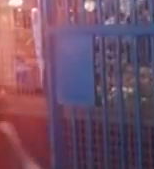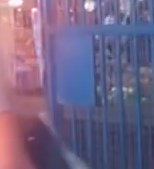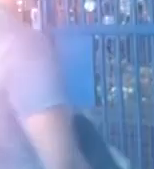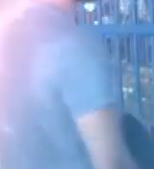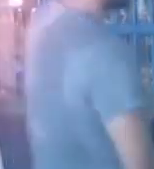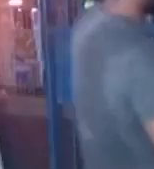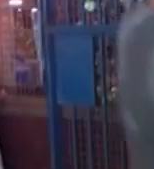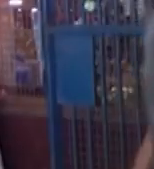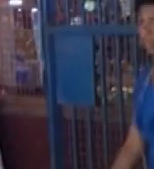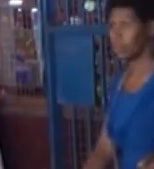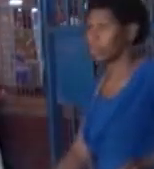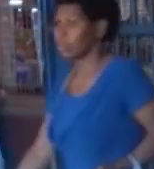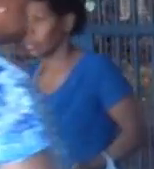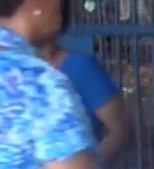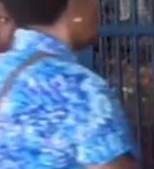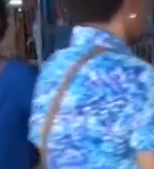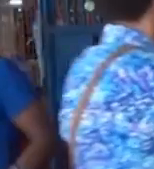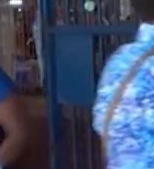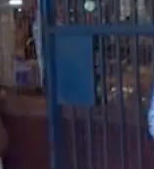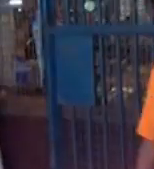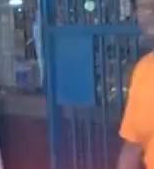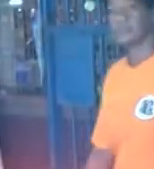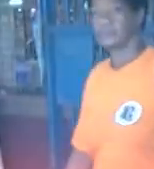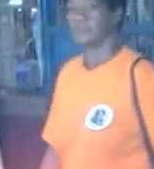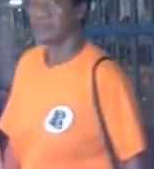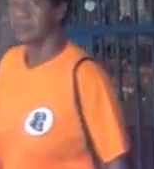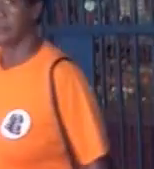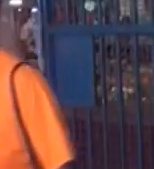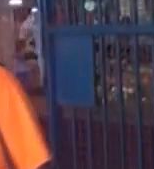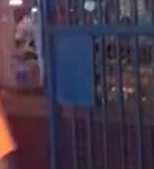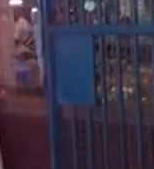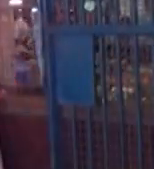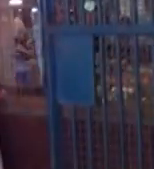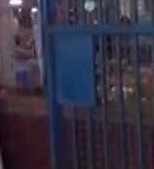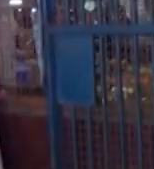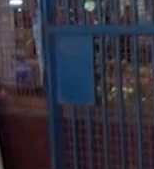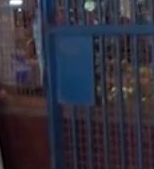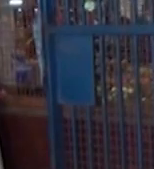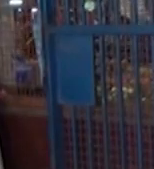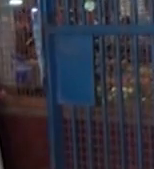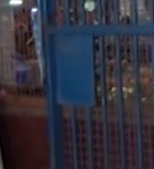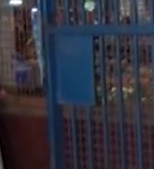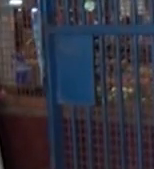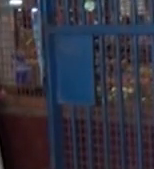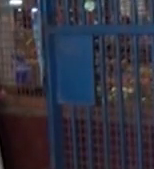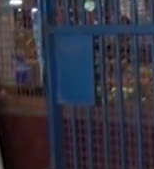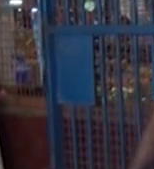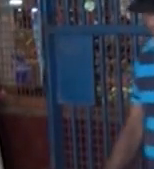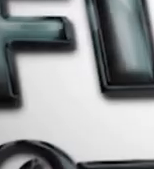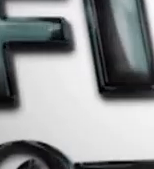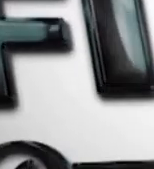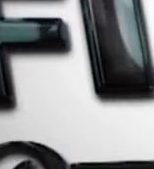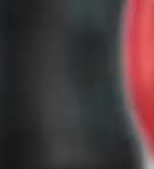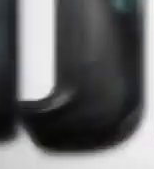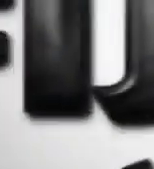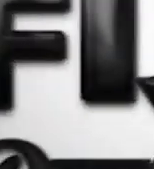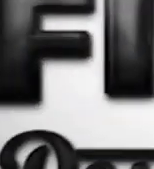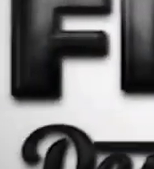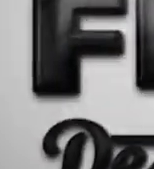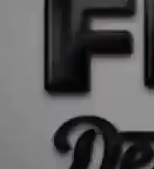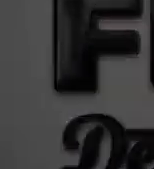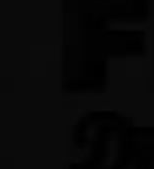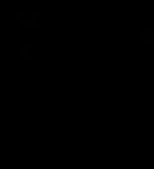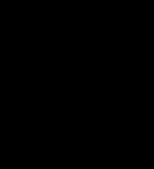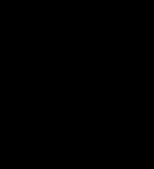कुमार स्वामी नायक गोंगो लुगु लटोका रेडियो फीजी 2 में पुराना गाना लगे हमें बहुत अच्छा लगे। रेडियो फीजी